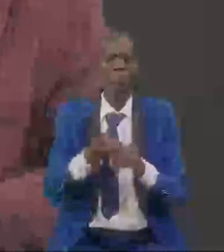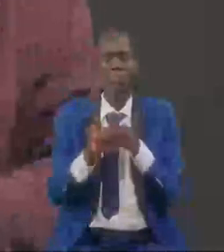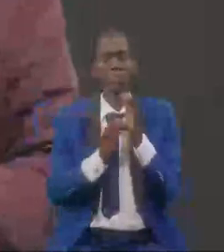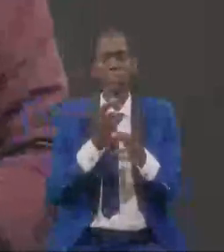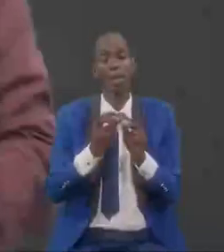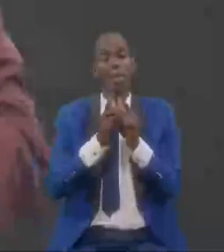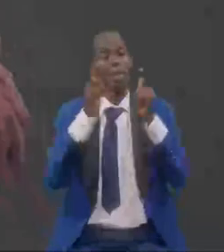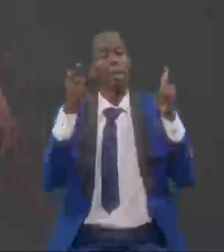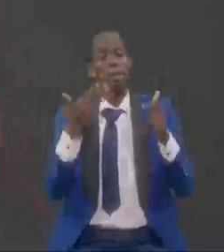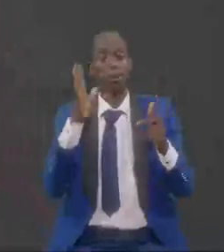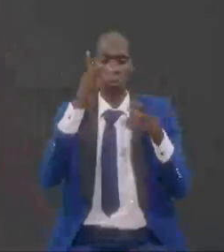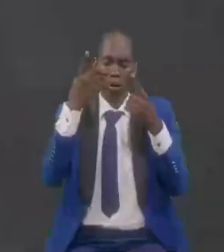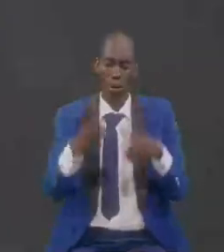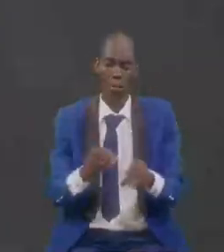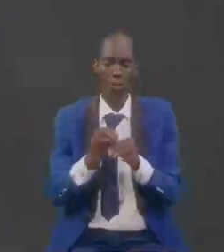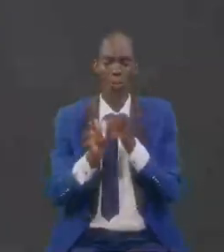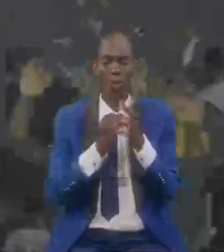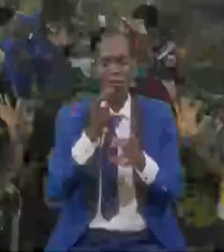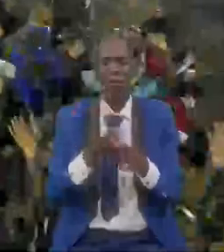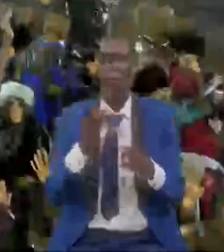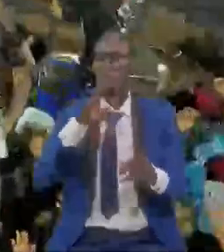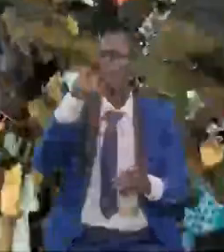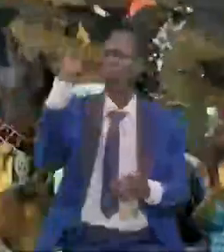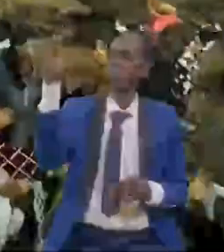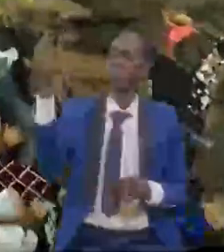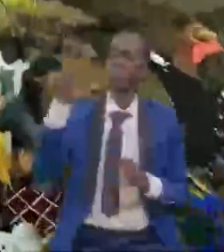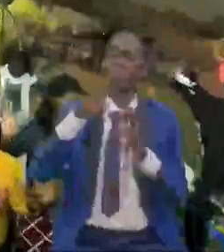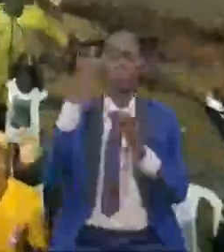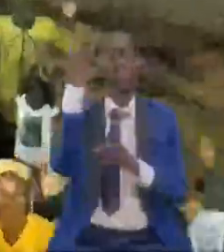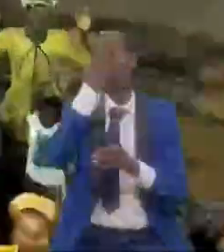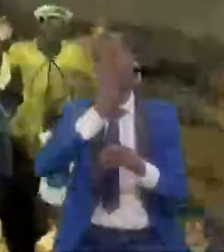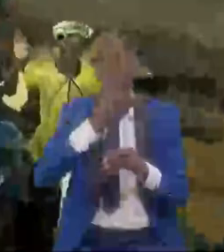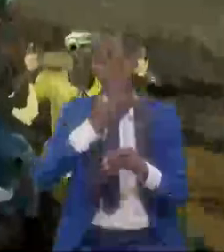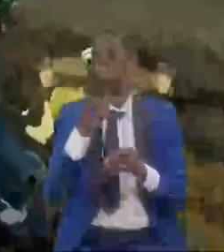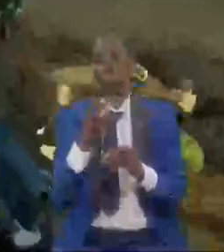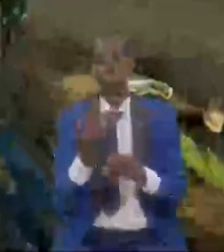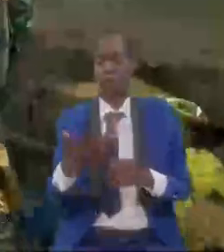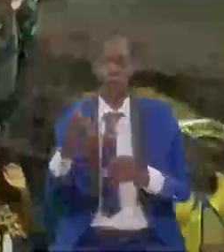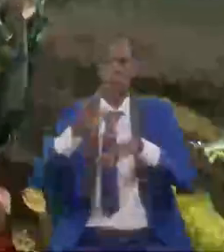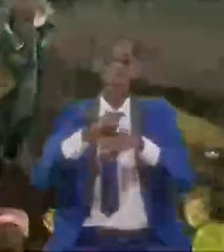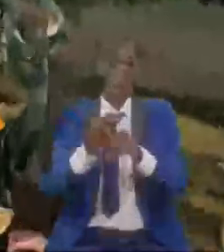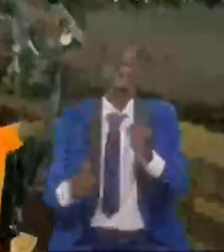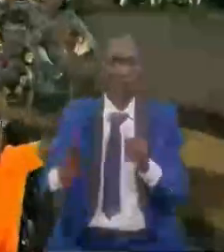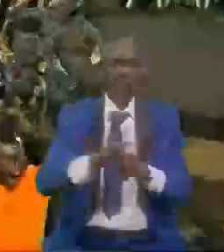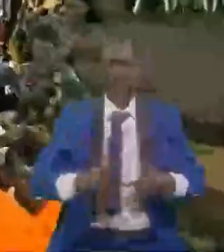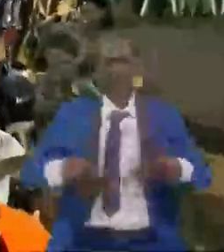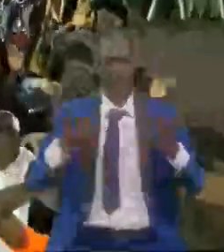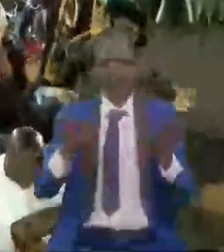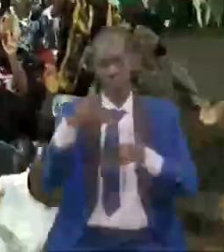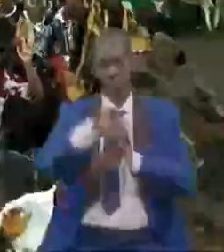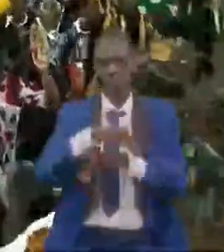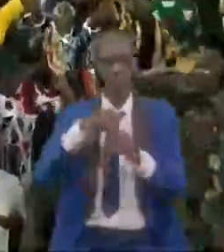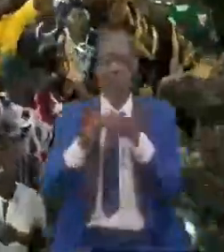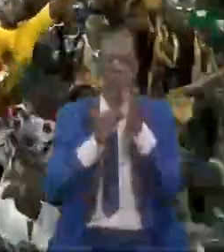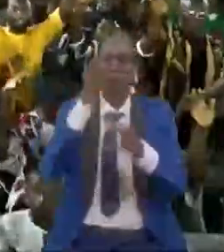arrivent, que de grandes choses arrivent. Que des choses et des miracles gracieux se produisent dans chaque vie ce soir